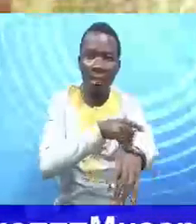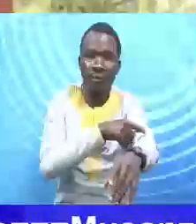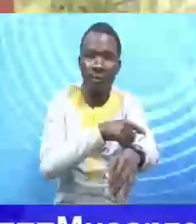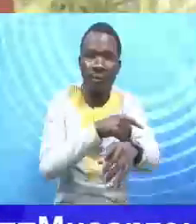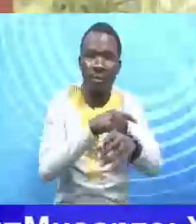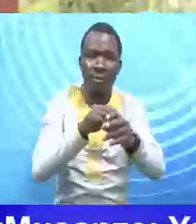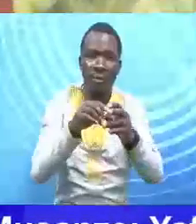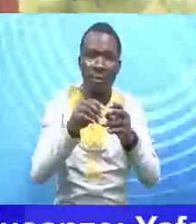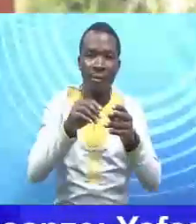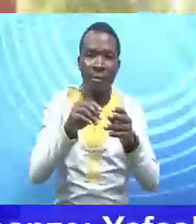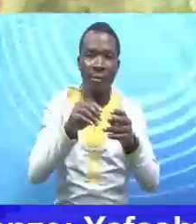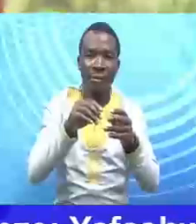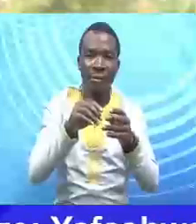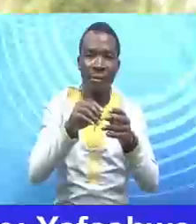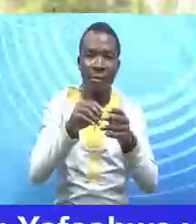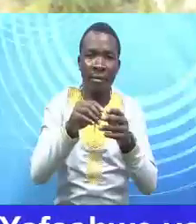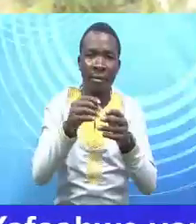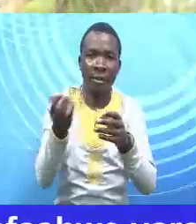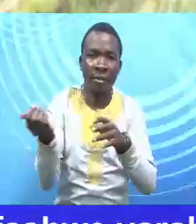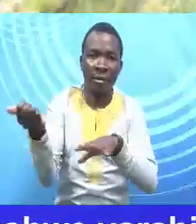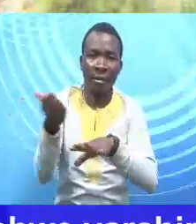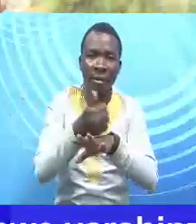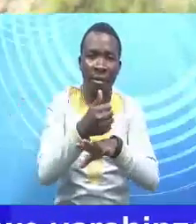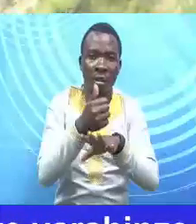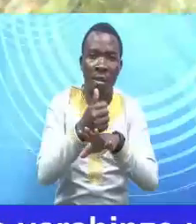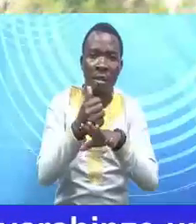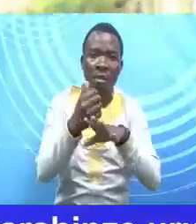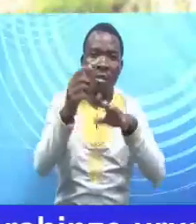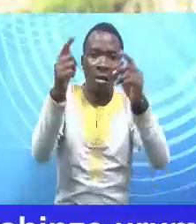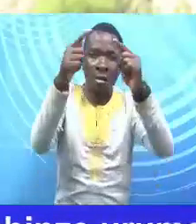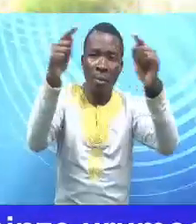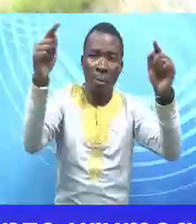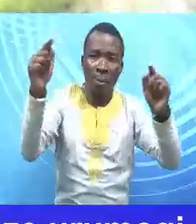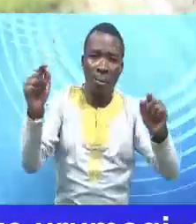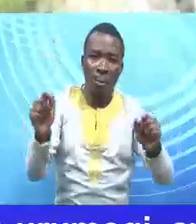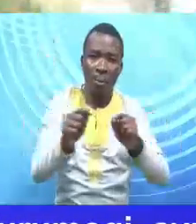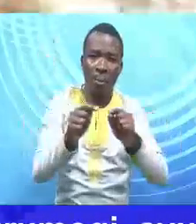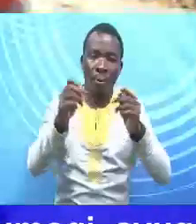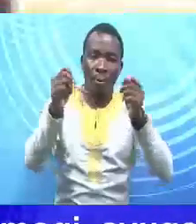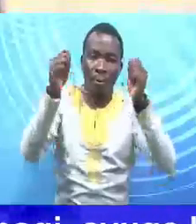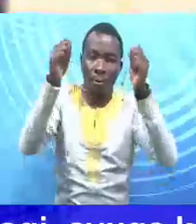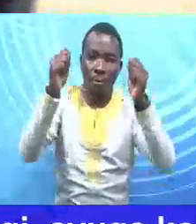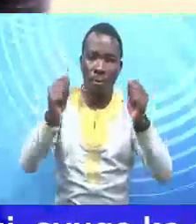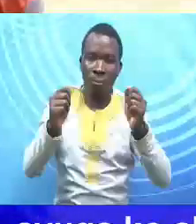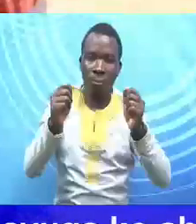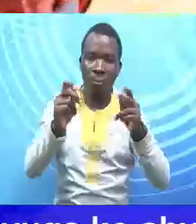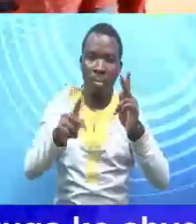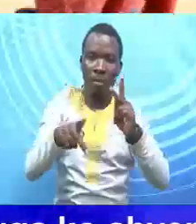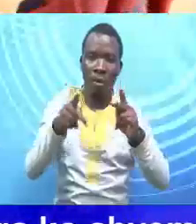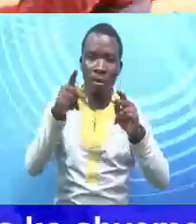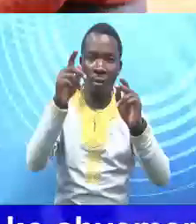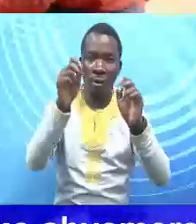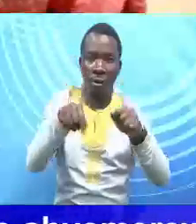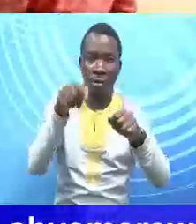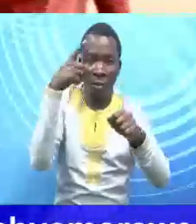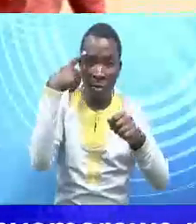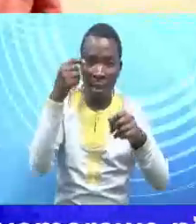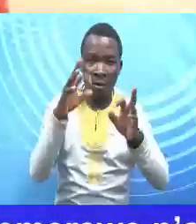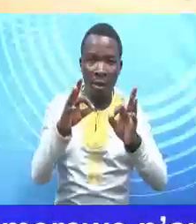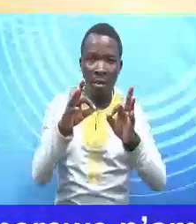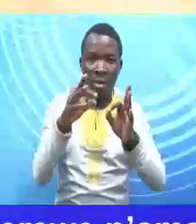Twari twashyizeho icyapa kugira ngo ko abantu babashe kumenya ikihakorerwa